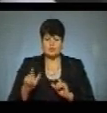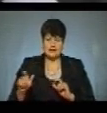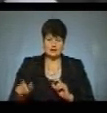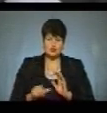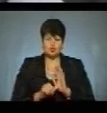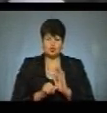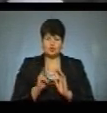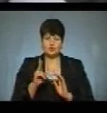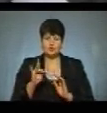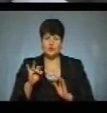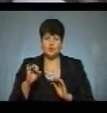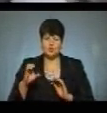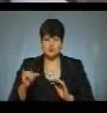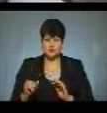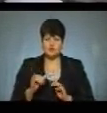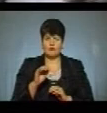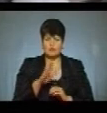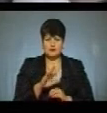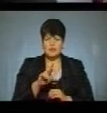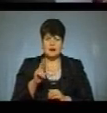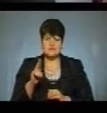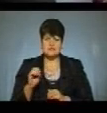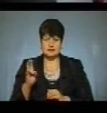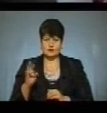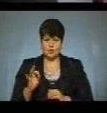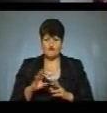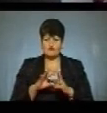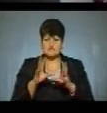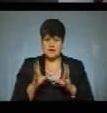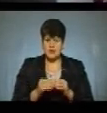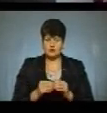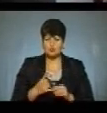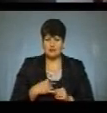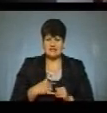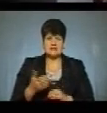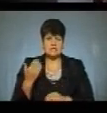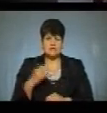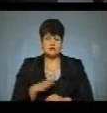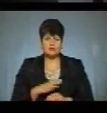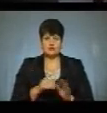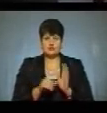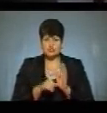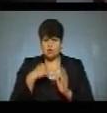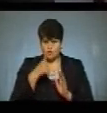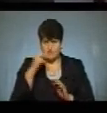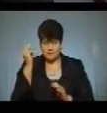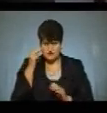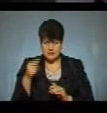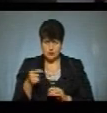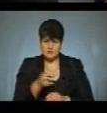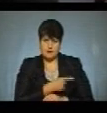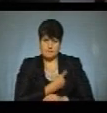Тернопільського медичного університету Володимир Яценко. В загальному у нас раніше, у нас тривало так, 6 років навчання в Тернопільському